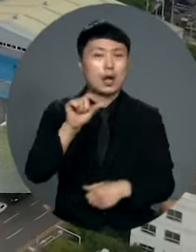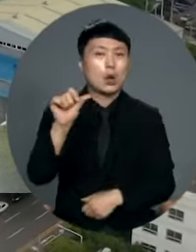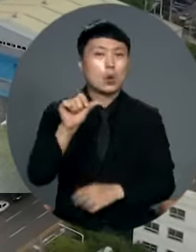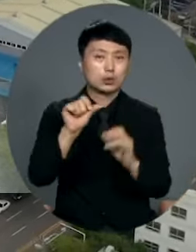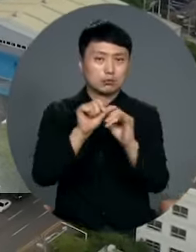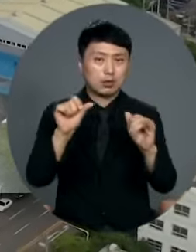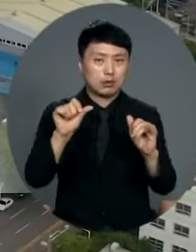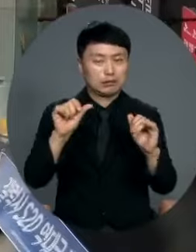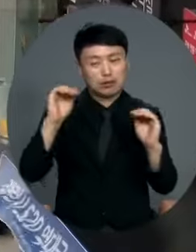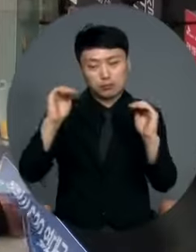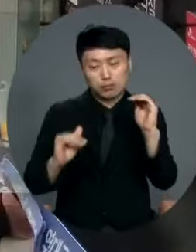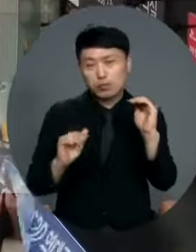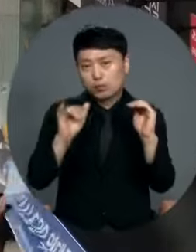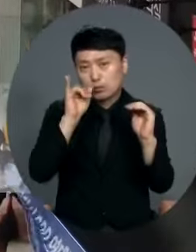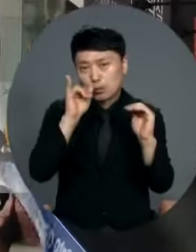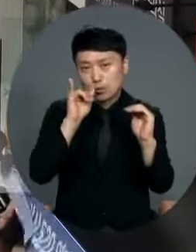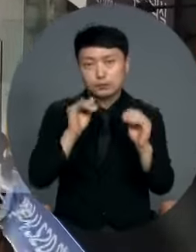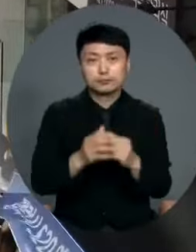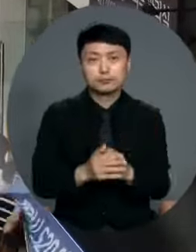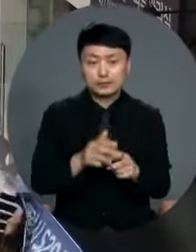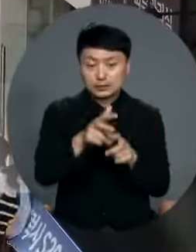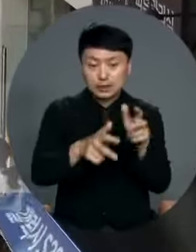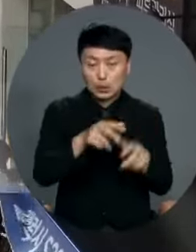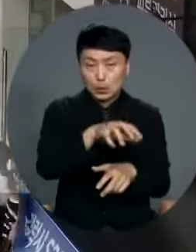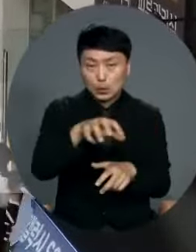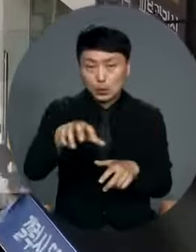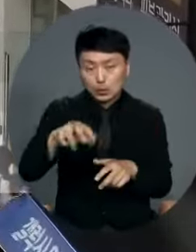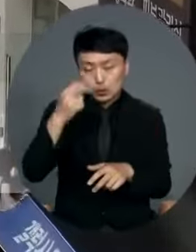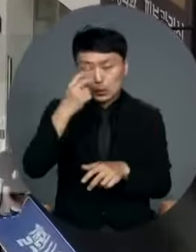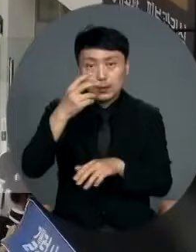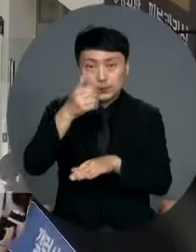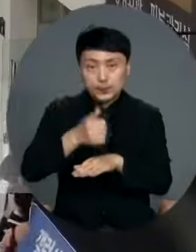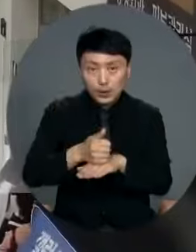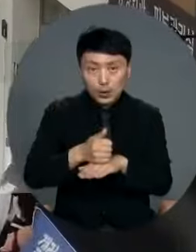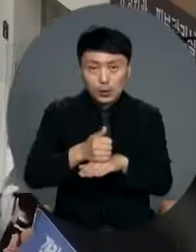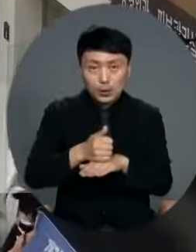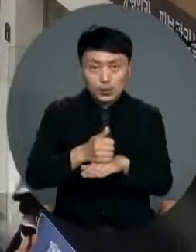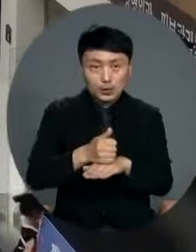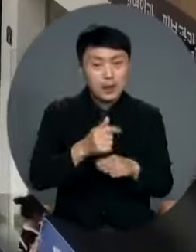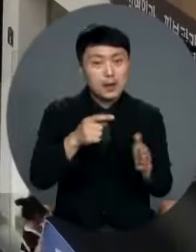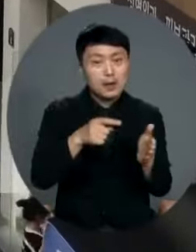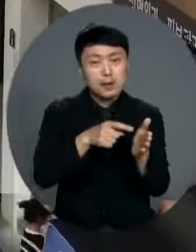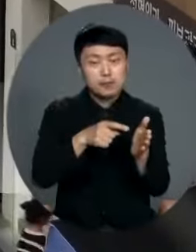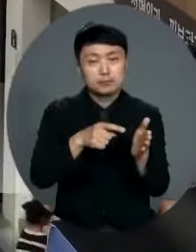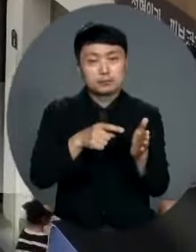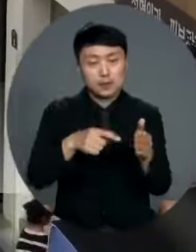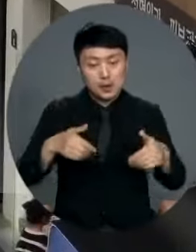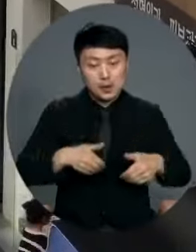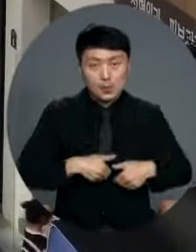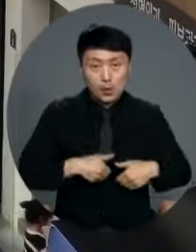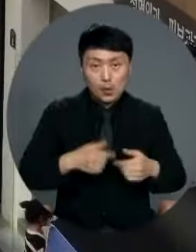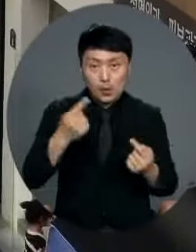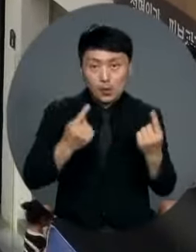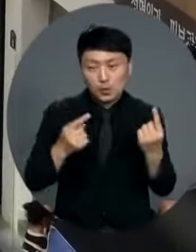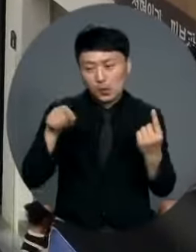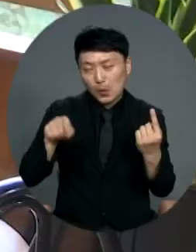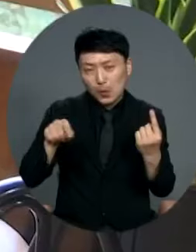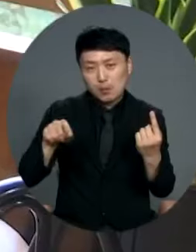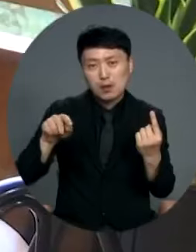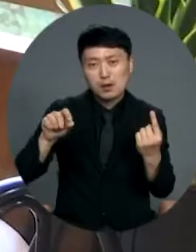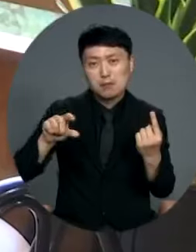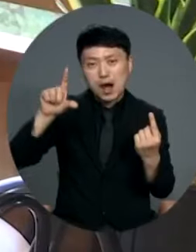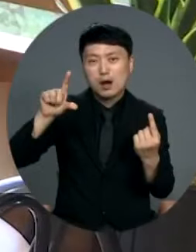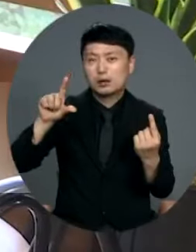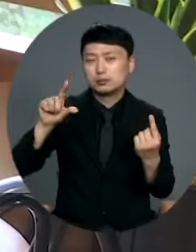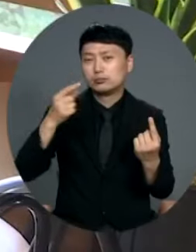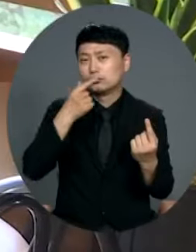5천 명입니다. 사업체를 표본조사했더니 필요한 인력보다 이만큼 부족했다는 겁니다. 운수